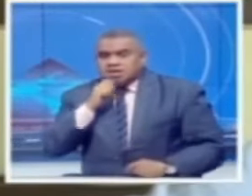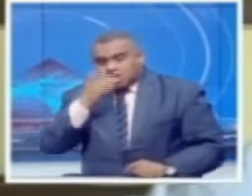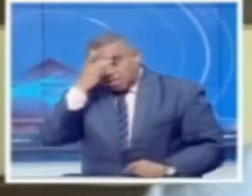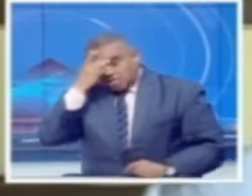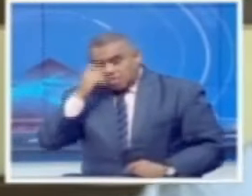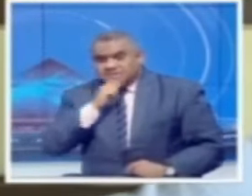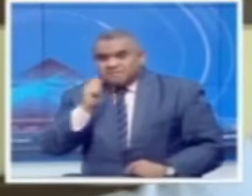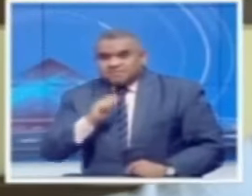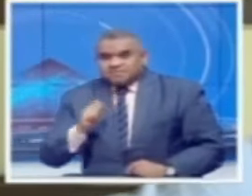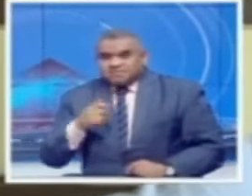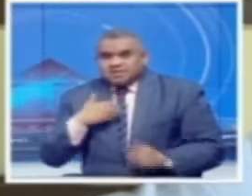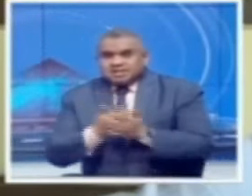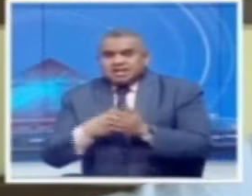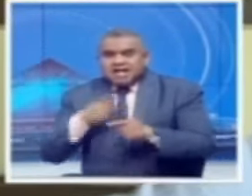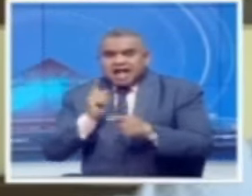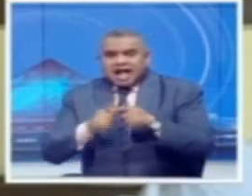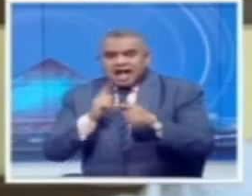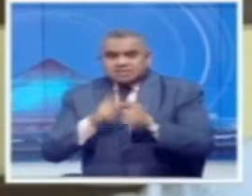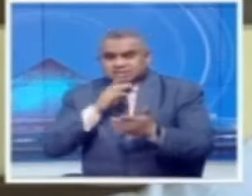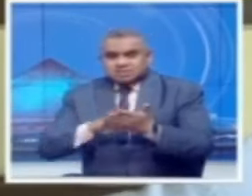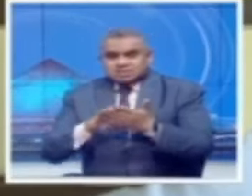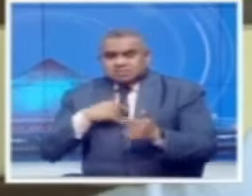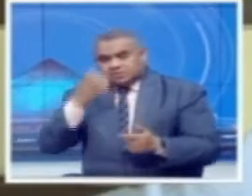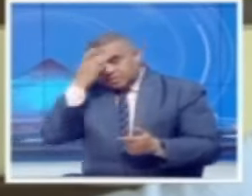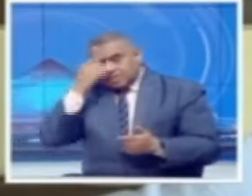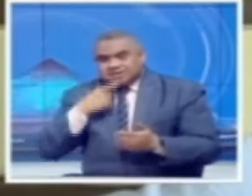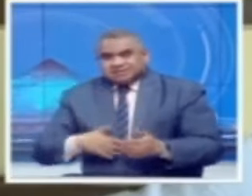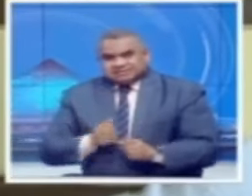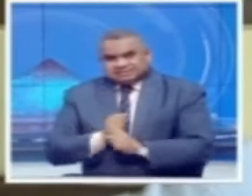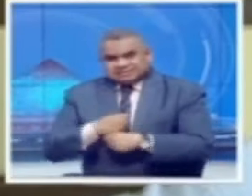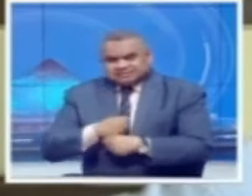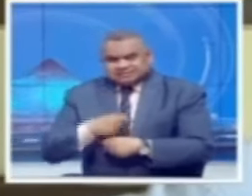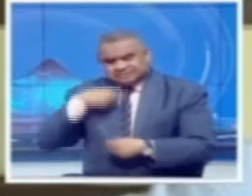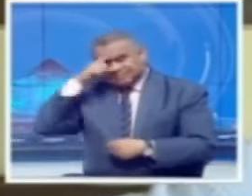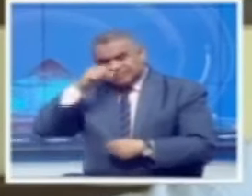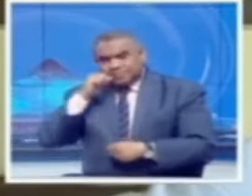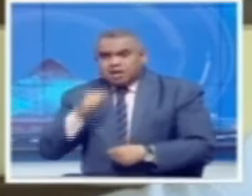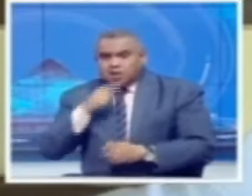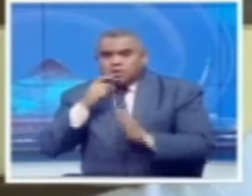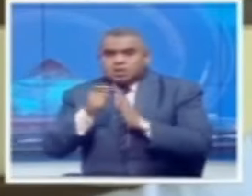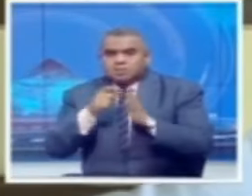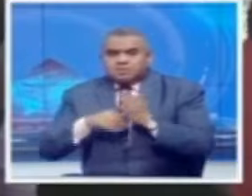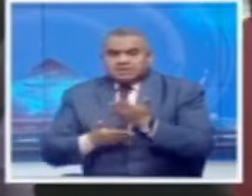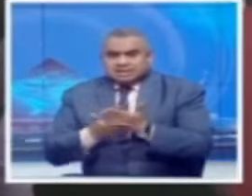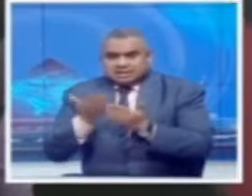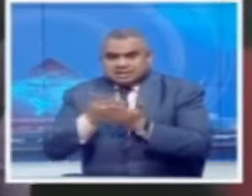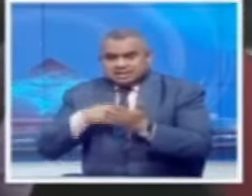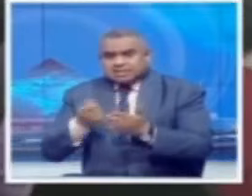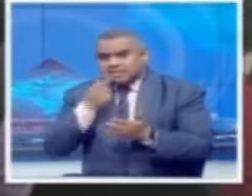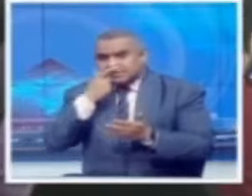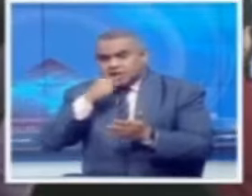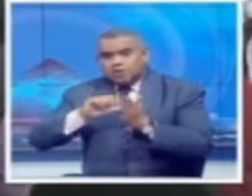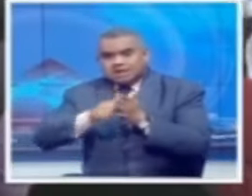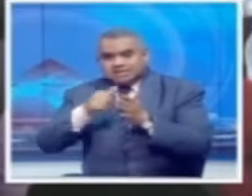الحديد اللي موجوده دايما الام بتشتكي ان الحديد الطفل بيتعبه، بيعمل له امساك، بيعمل له مشاكل في بطنه، فدلوقتي الانواع اللي موجوده انواع جديده ولسه